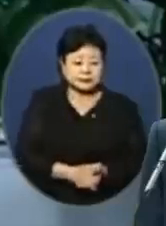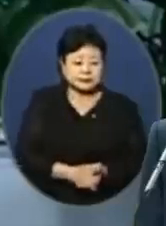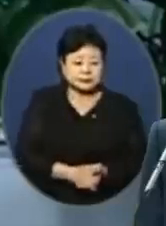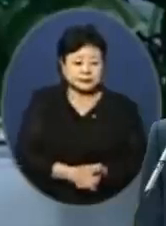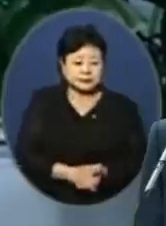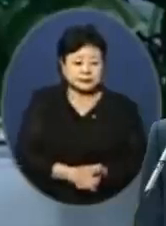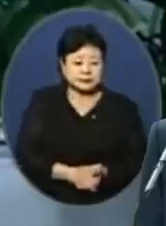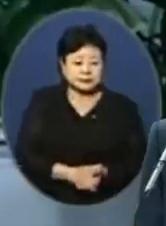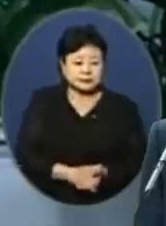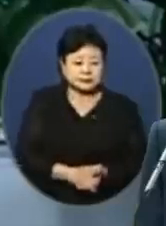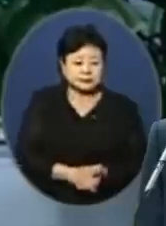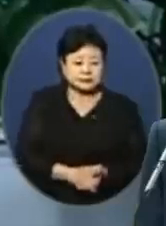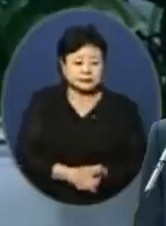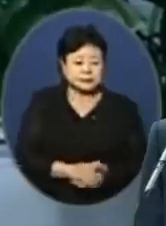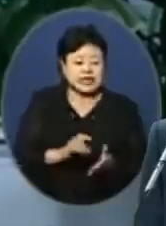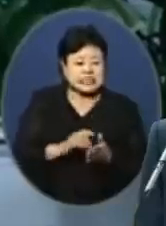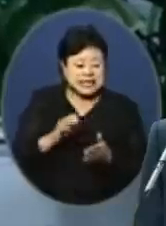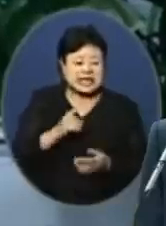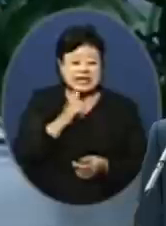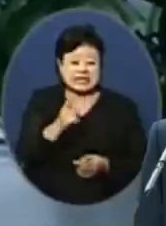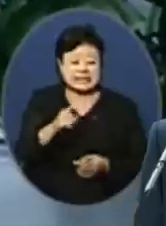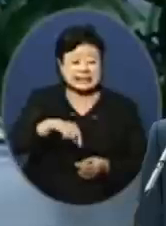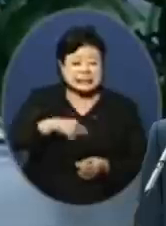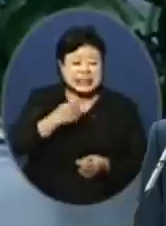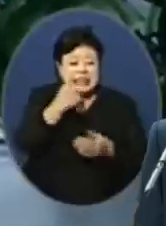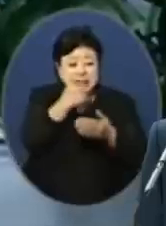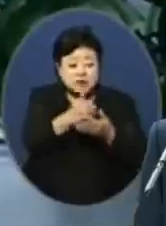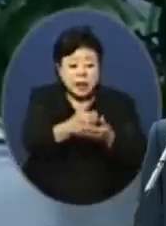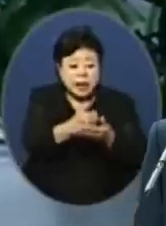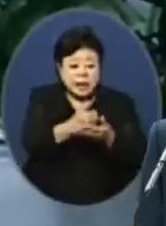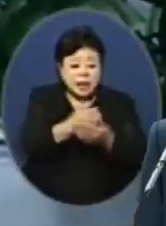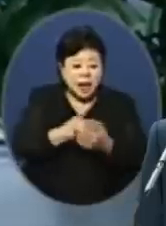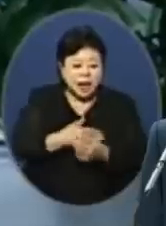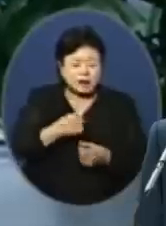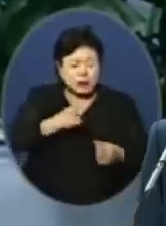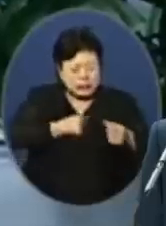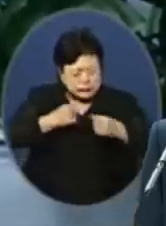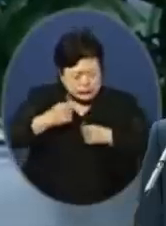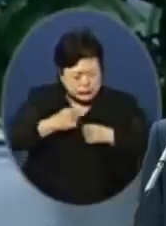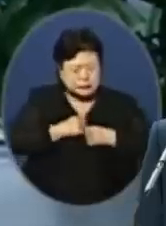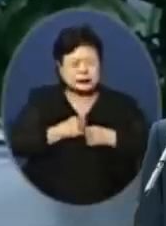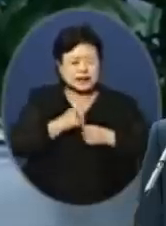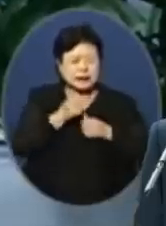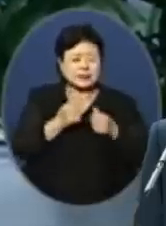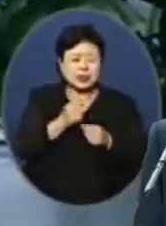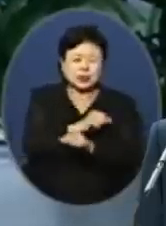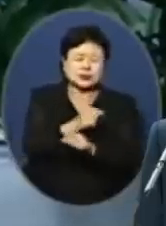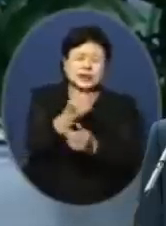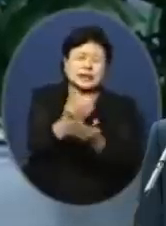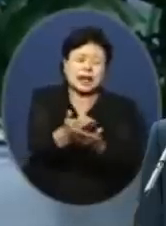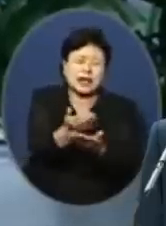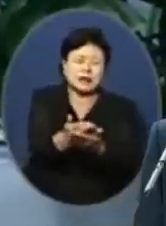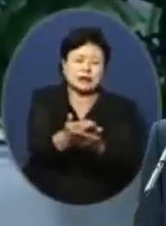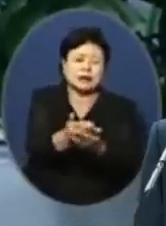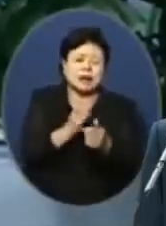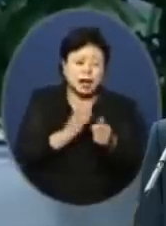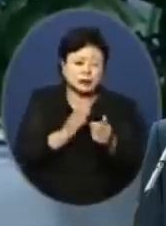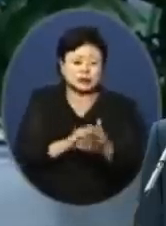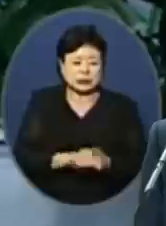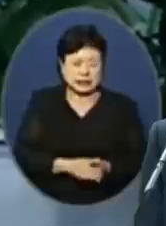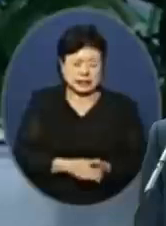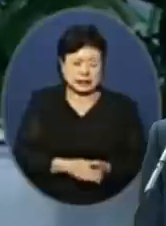이 세리는 자기의 죄를 알고 가슴을 치고 하나님께 용서해달라고